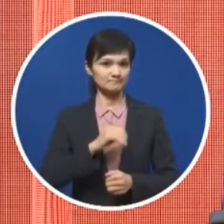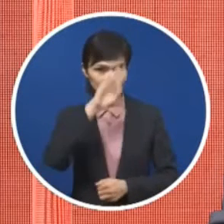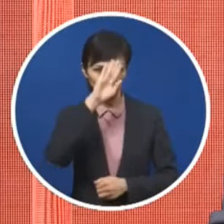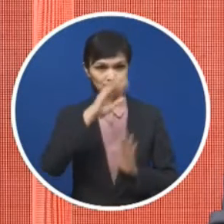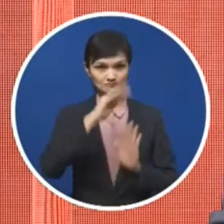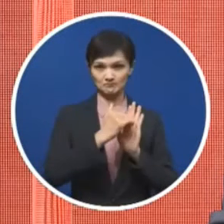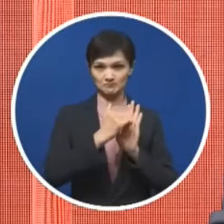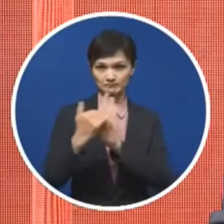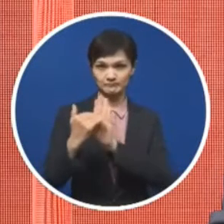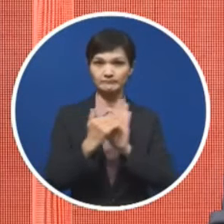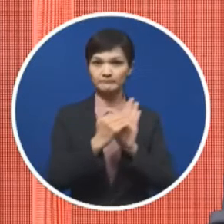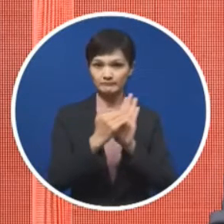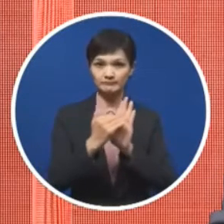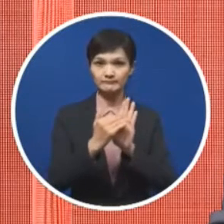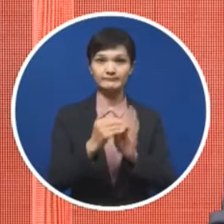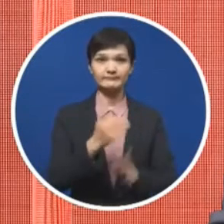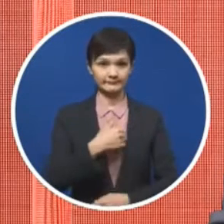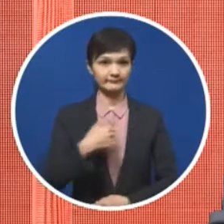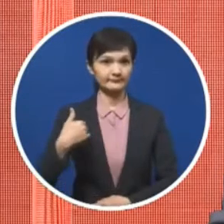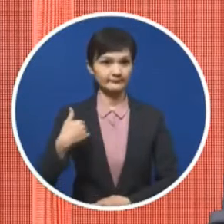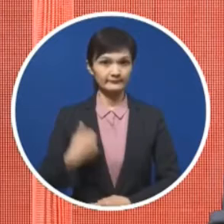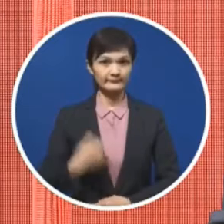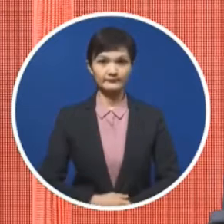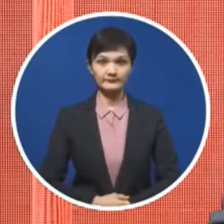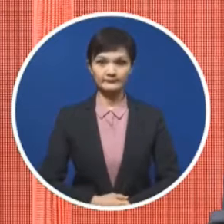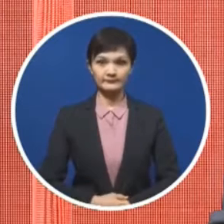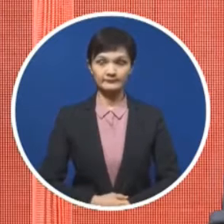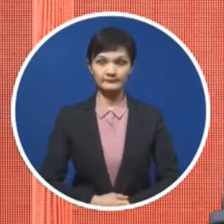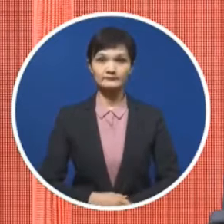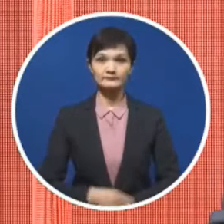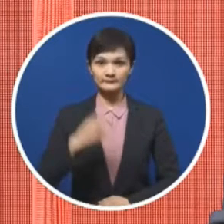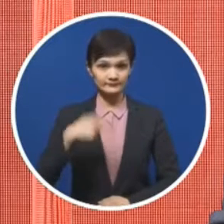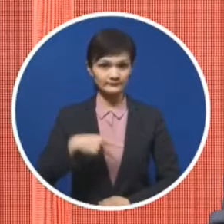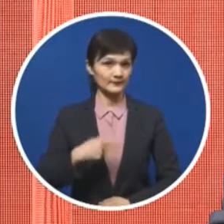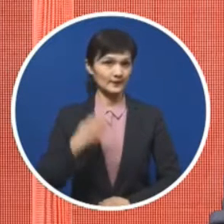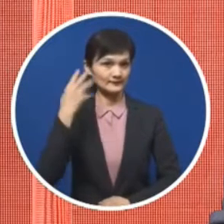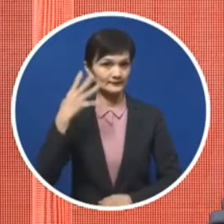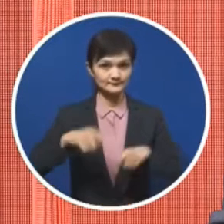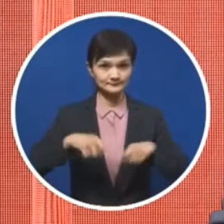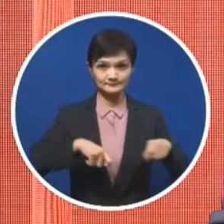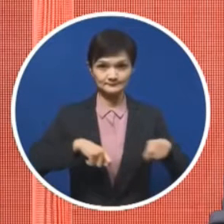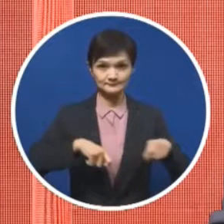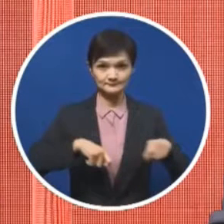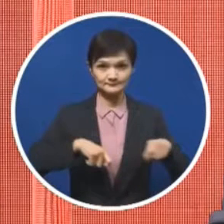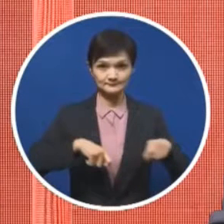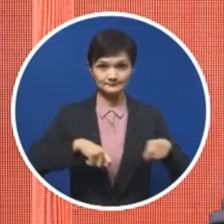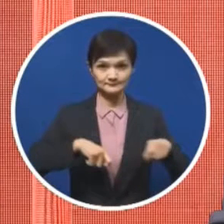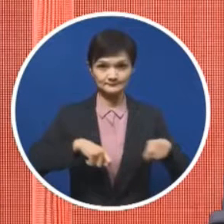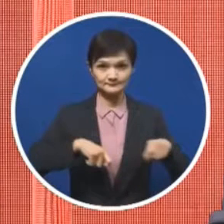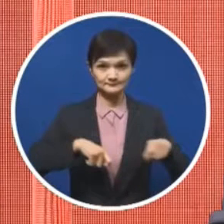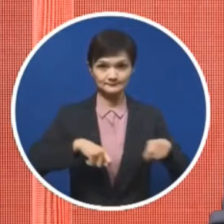也才有能力展开新一波的纾困。